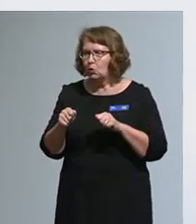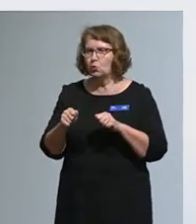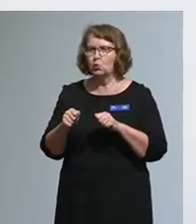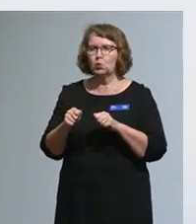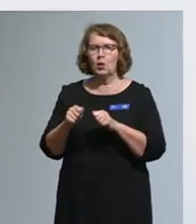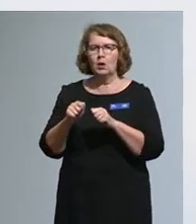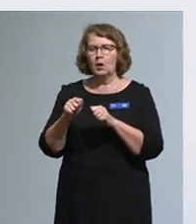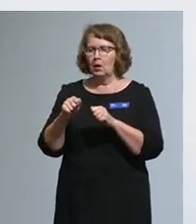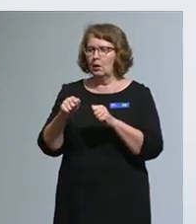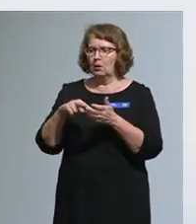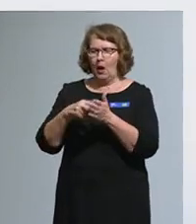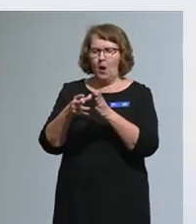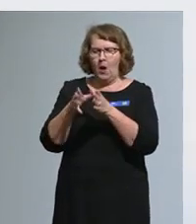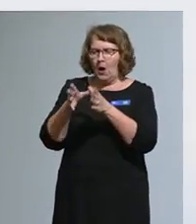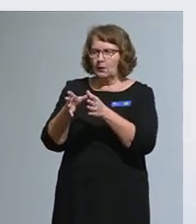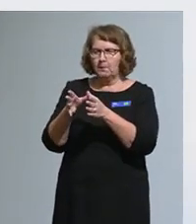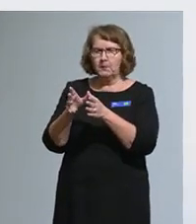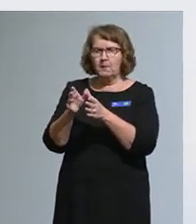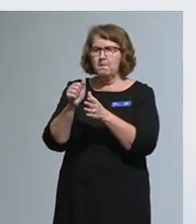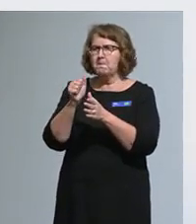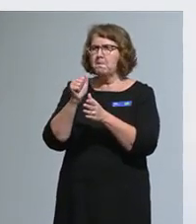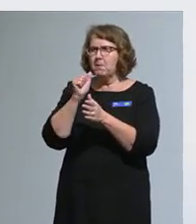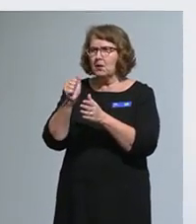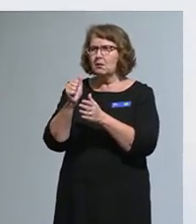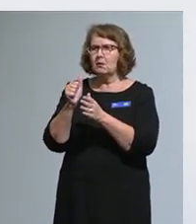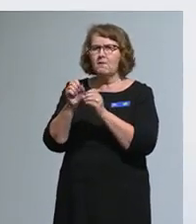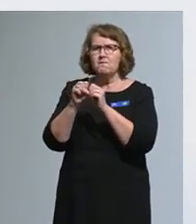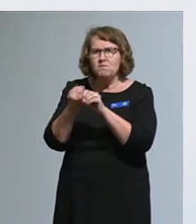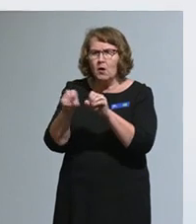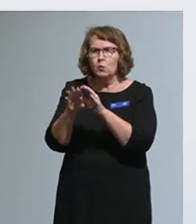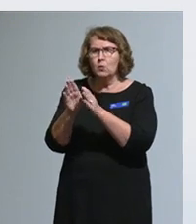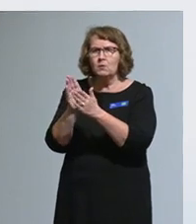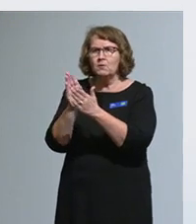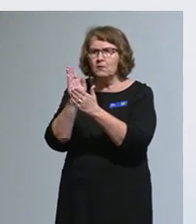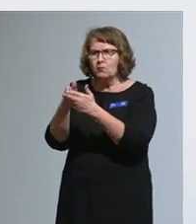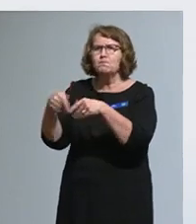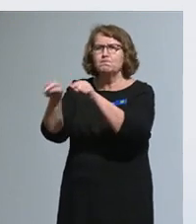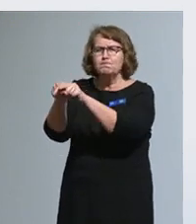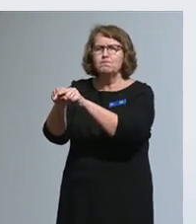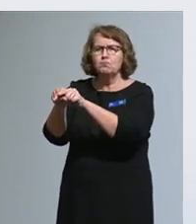paremmat vaikuttavuustavoitteet saadaan niin, että sitä tehdään yhdessä.